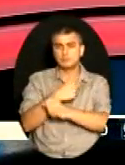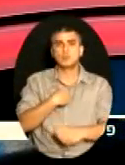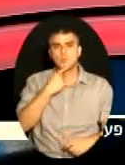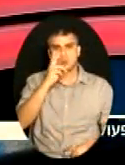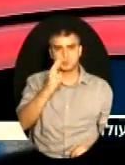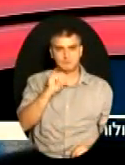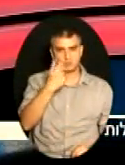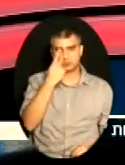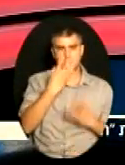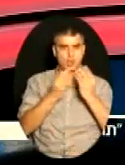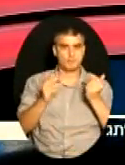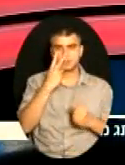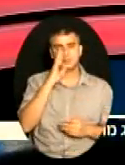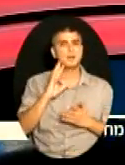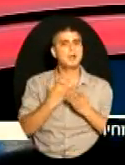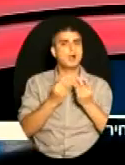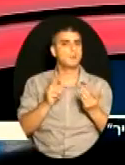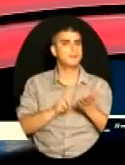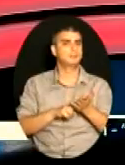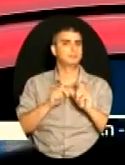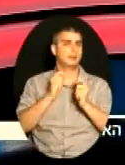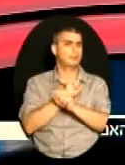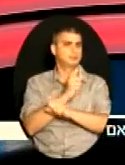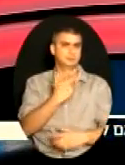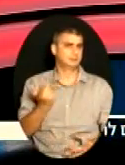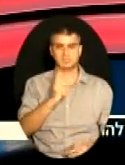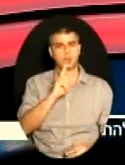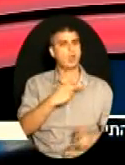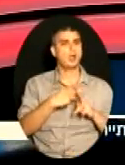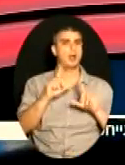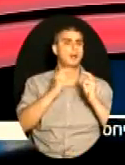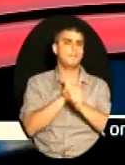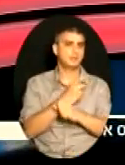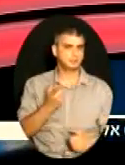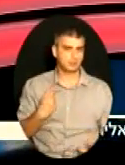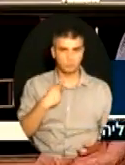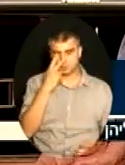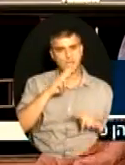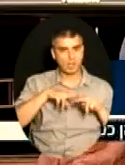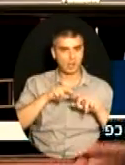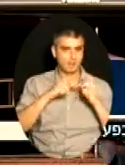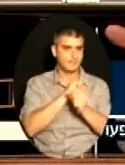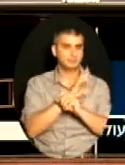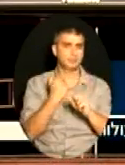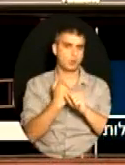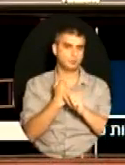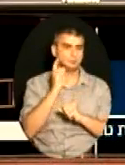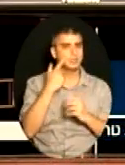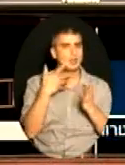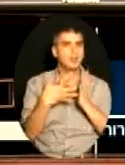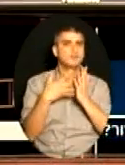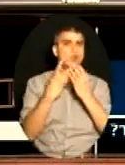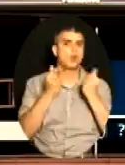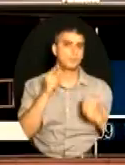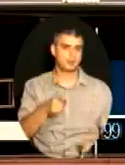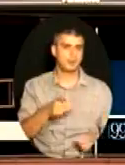כל בוא נראה את החומר. בוא נראה אם החומר מצדיק מעצר. זה לא רק מעצר, בוא נראה אחרי המעצר מה עושים. צריך לבדוק את החומרים